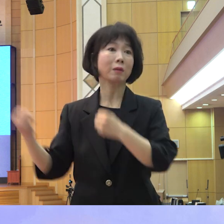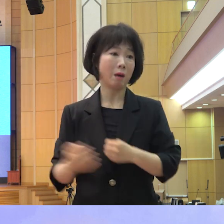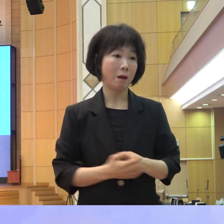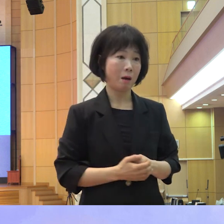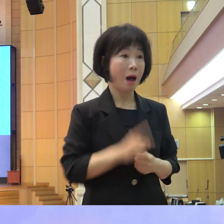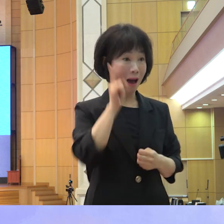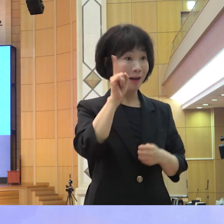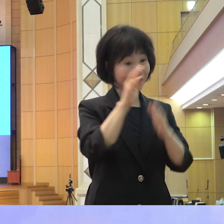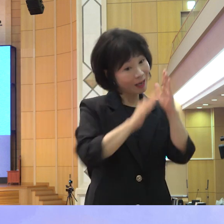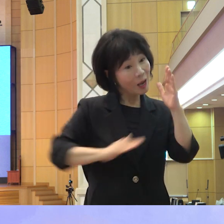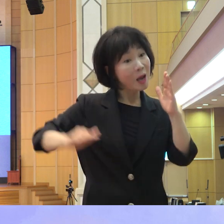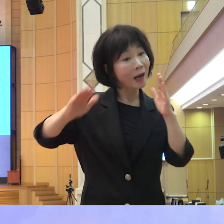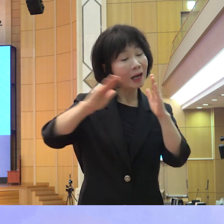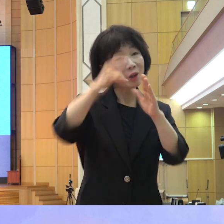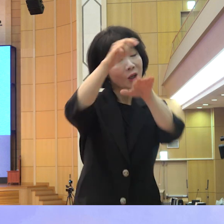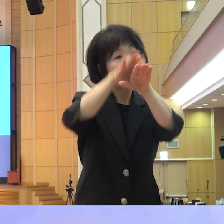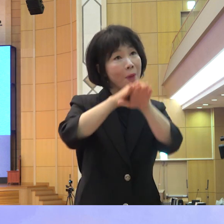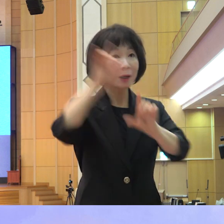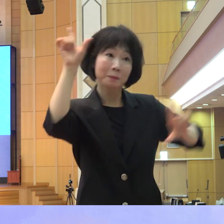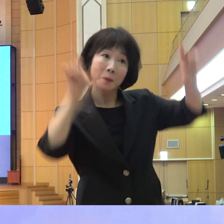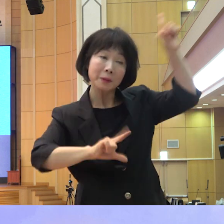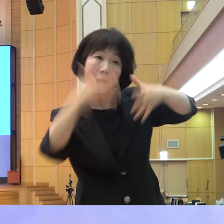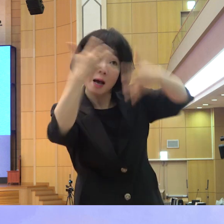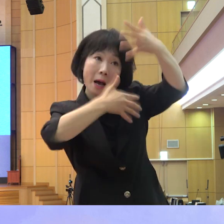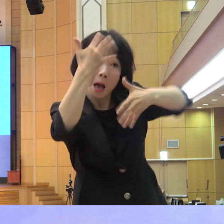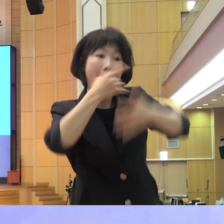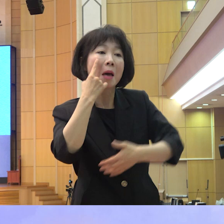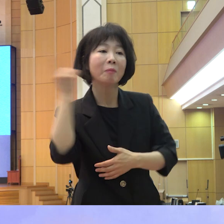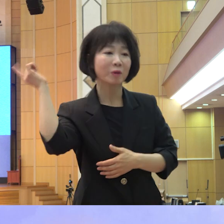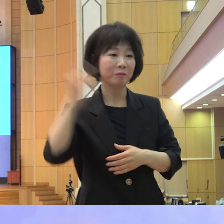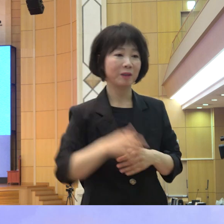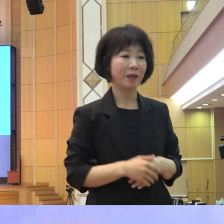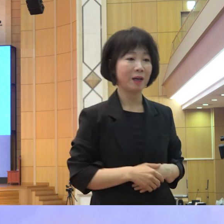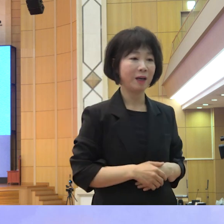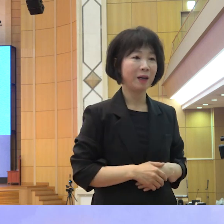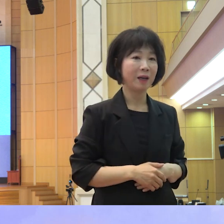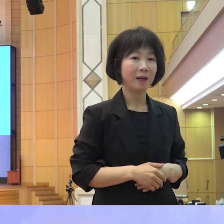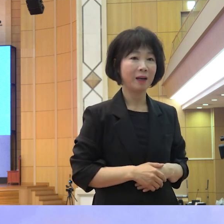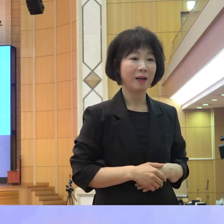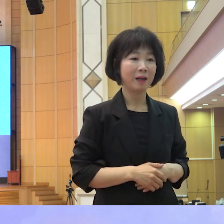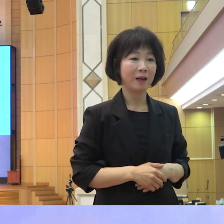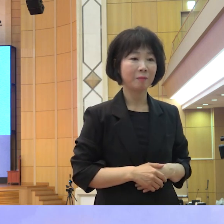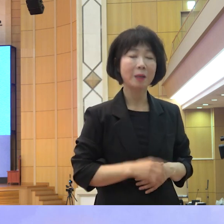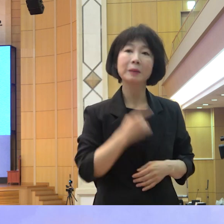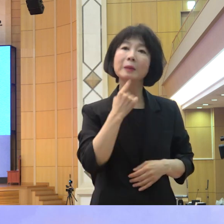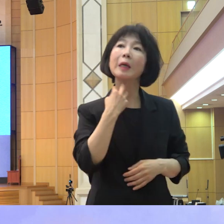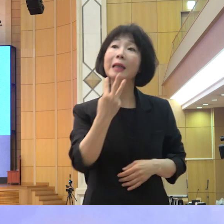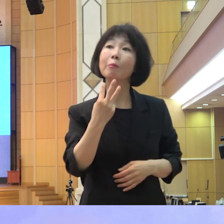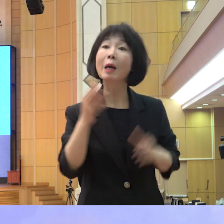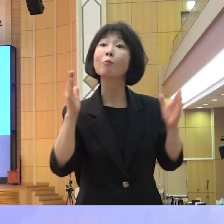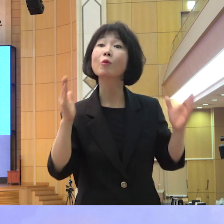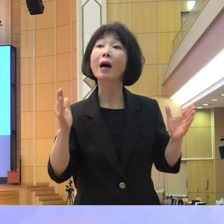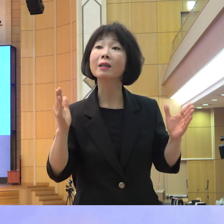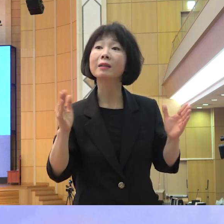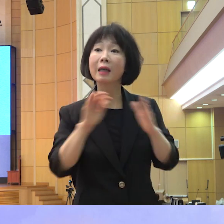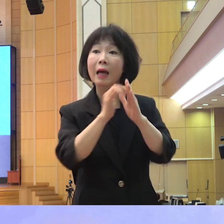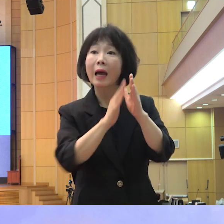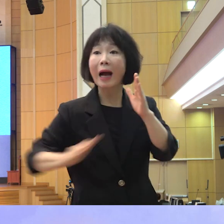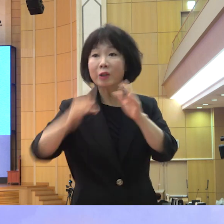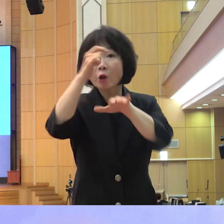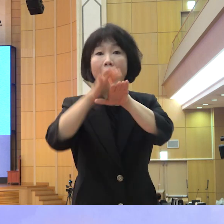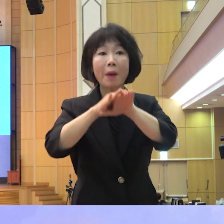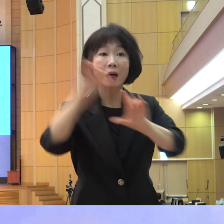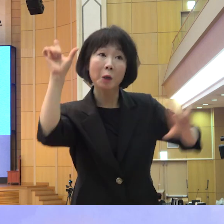한 가정에 가정예배를, 물론 긴 거지만 좀 짧게 한 3분 정도로 요약해서 여러분들에게 보여드릴